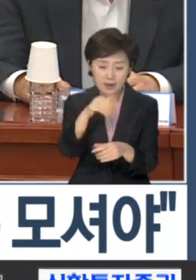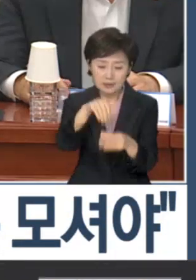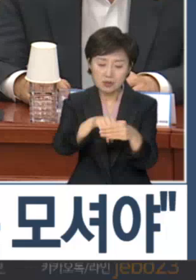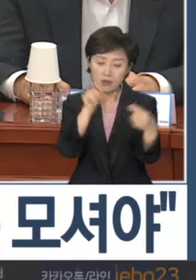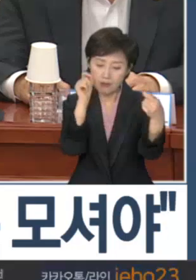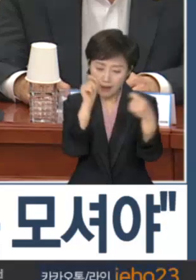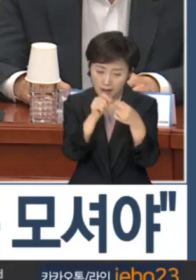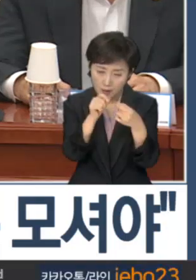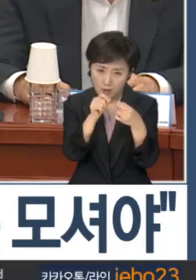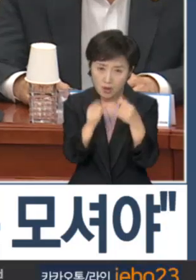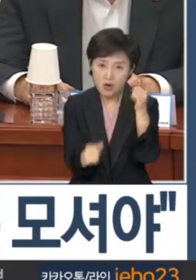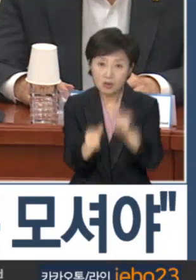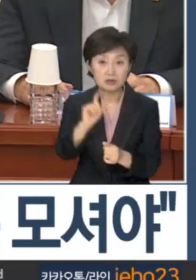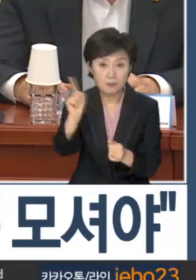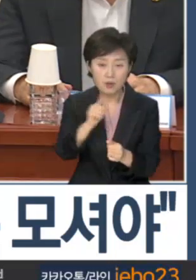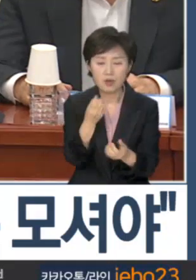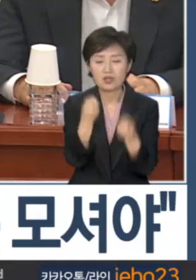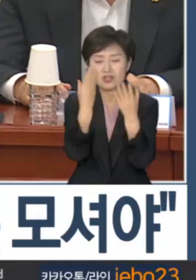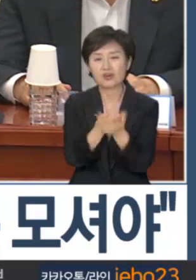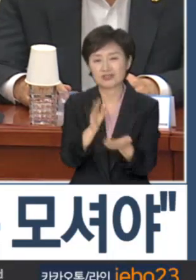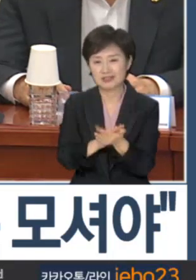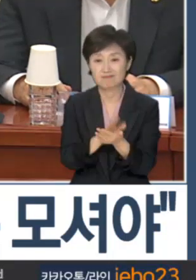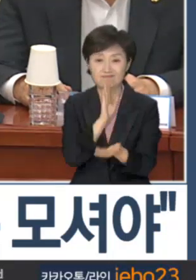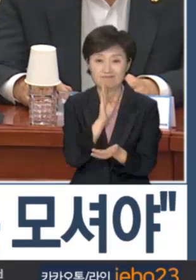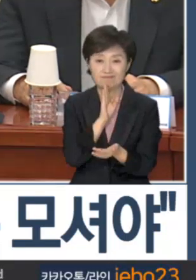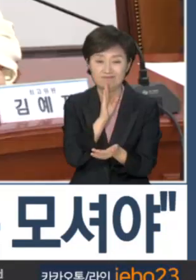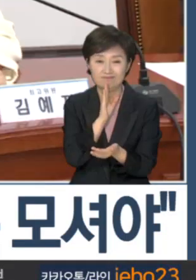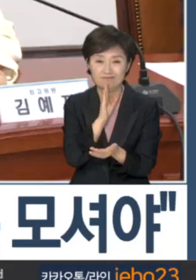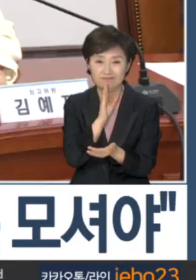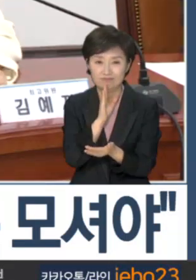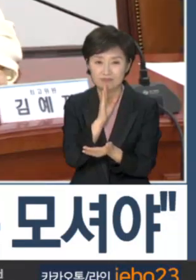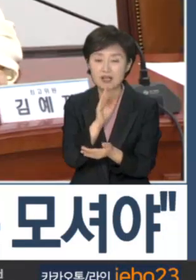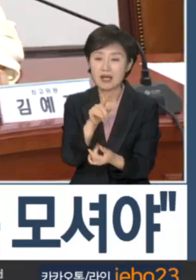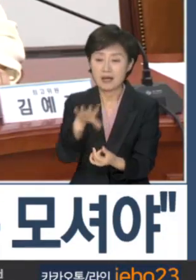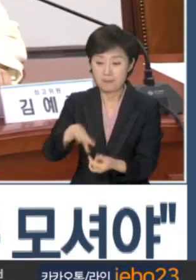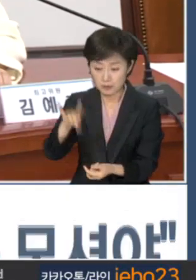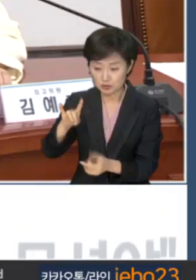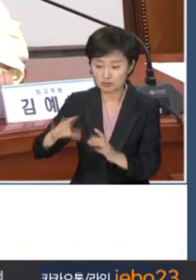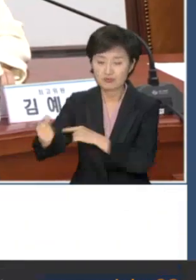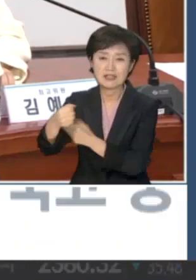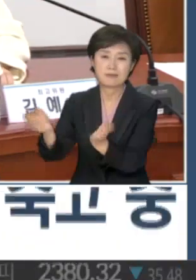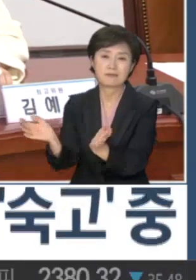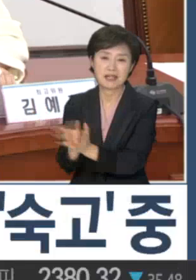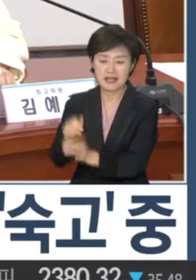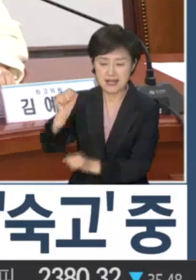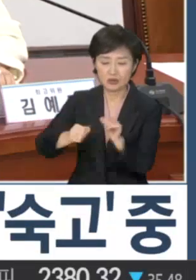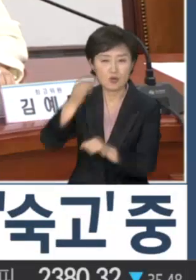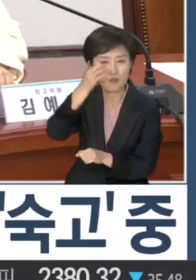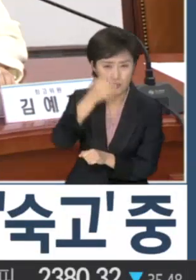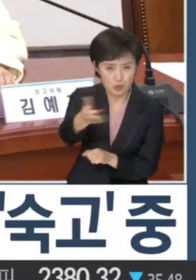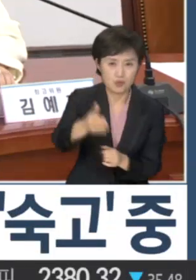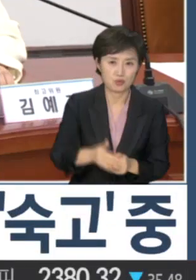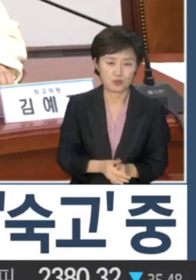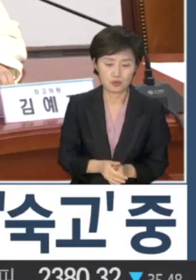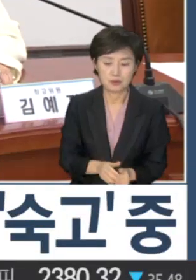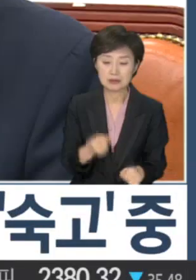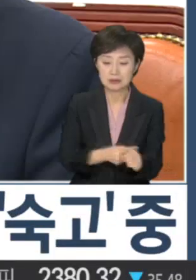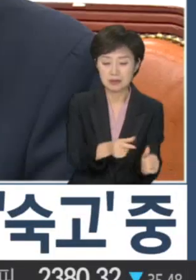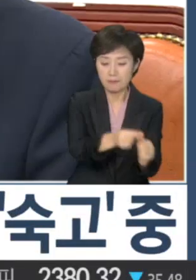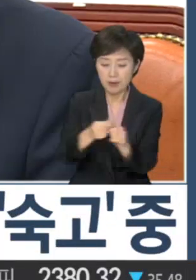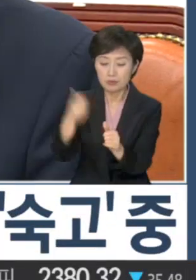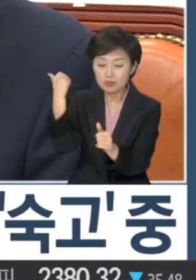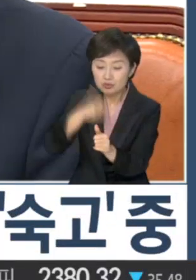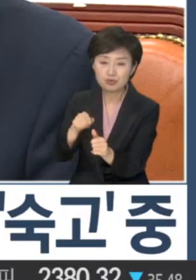그 혁신 경쟁의 가장 출발 스타트점에 국민의힘이 먼저 앞서 서기 위해서는 어떤 인물의 상징성을 갖고 있는 혁신위원장이